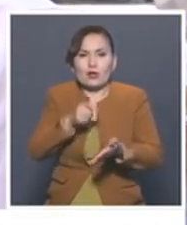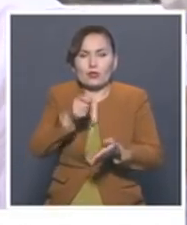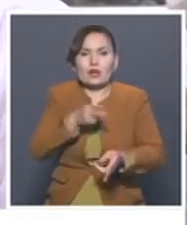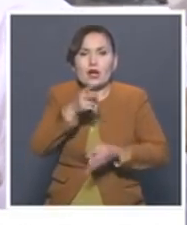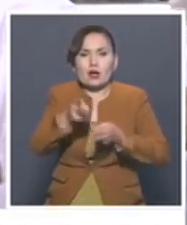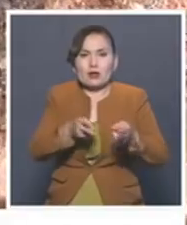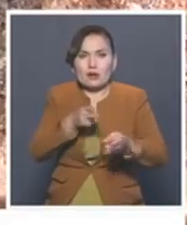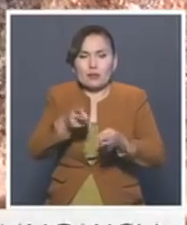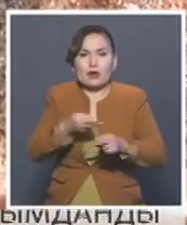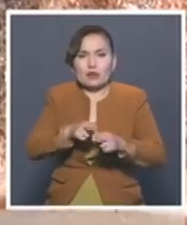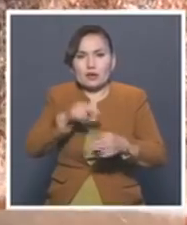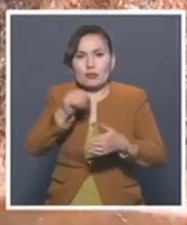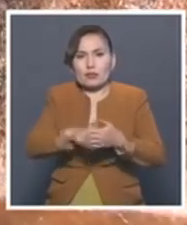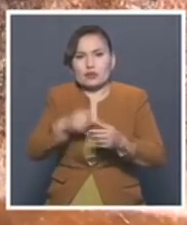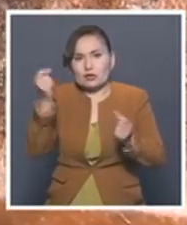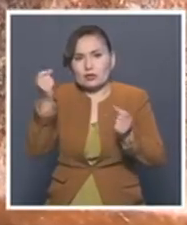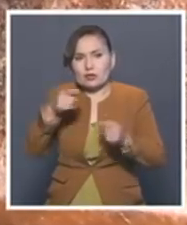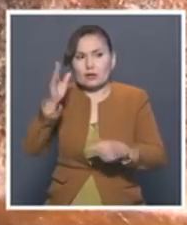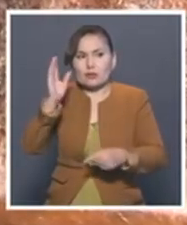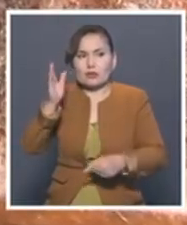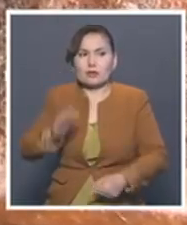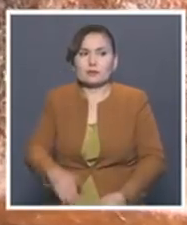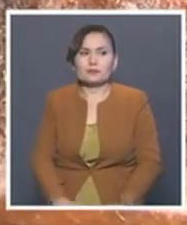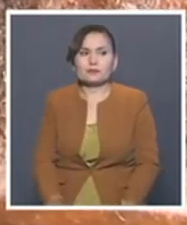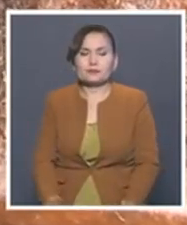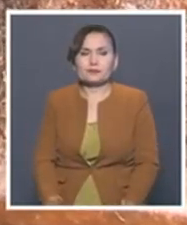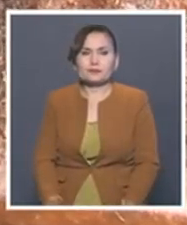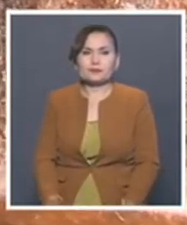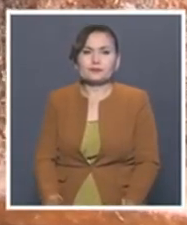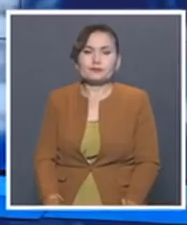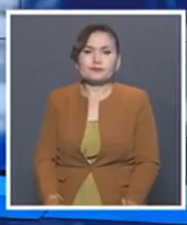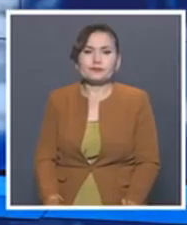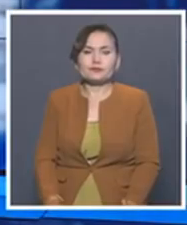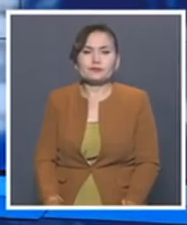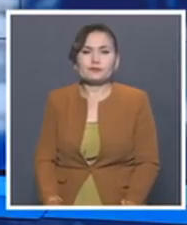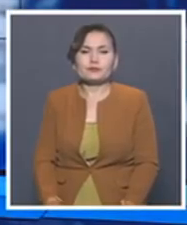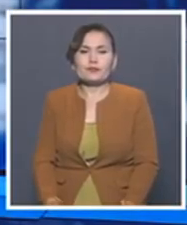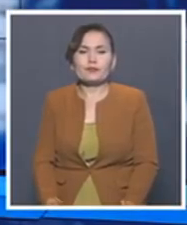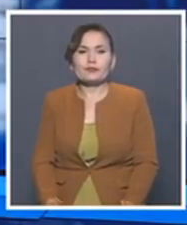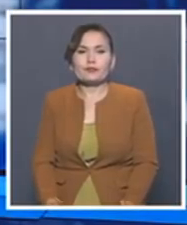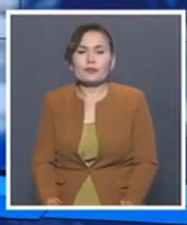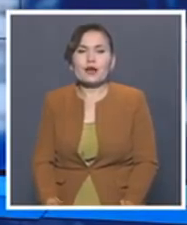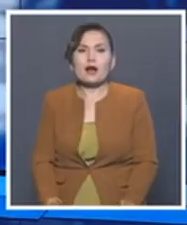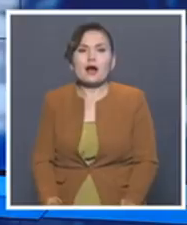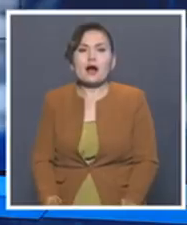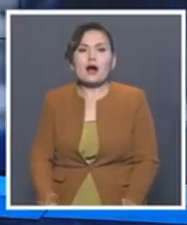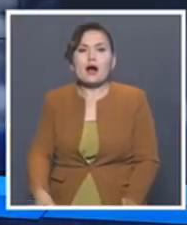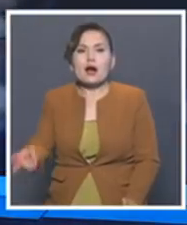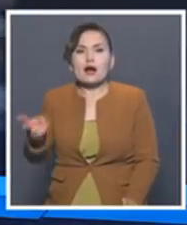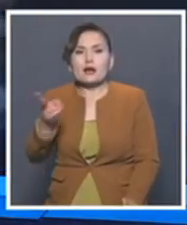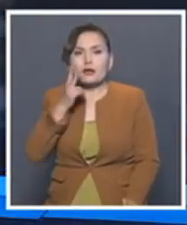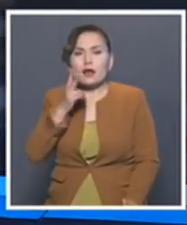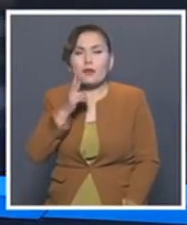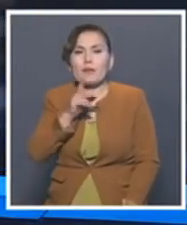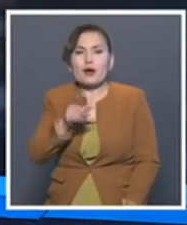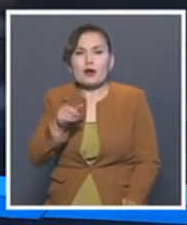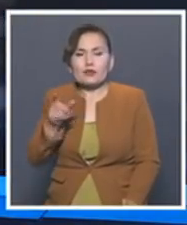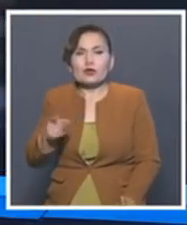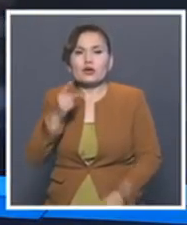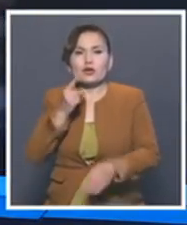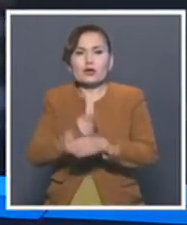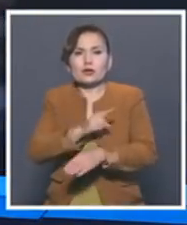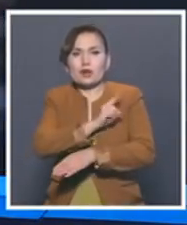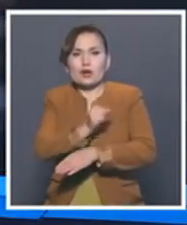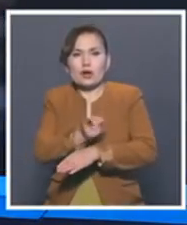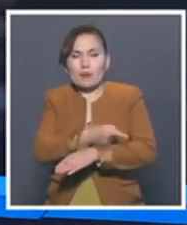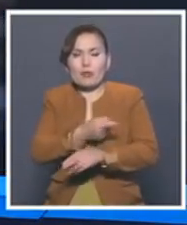жеткізді. Нұрхан Нұрланұлы, Ержан Жаңбырбай, Қазақстан ұлттық телеарнасы. Өзгеде ақпарат. Шылым шегетіндерге шектеу